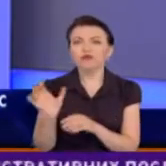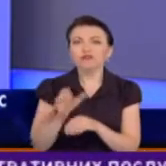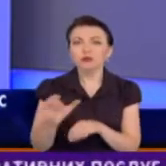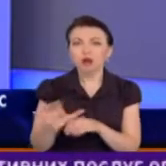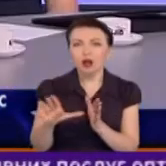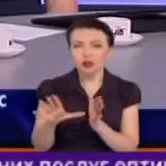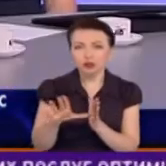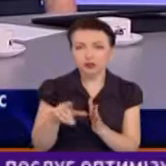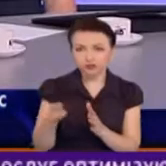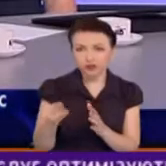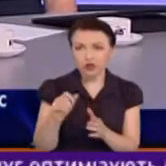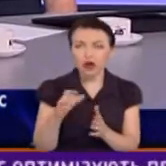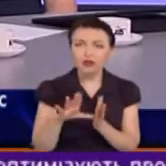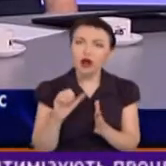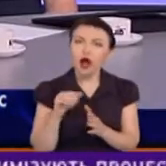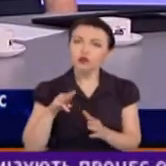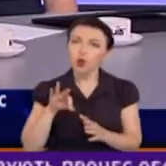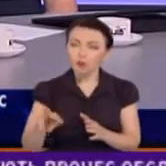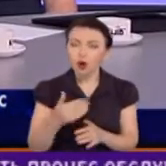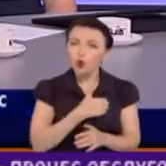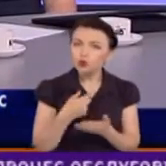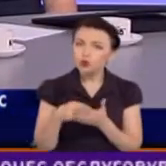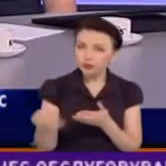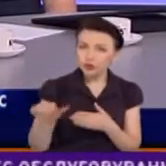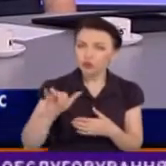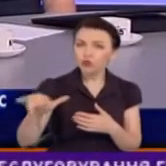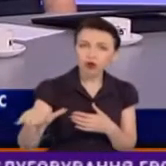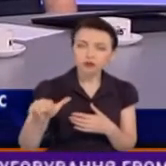ви, наприклад, енергоатом, я хочу купити у вас